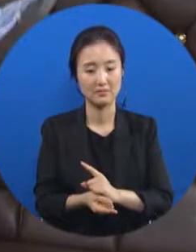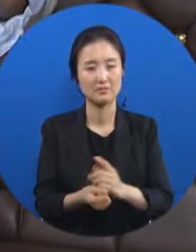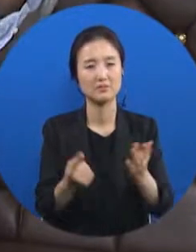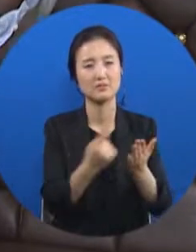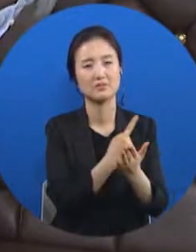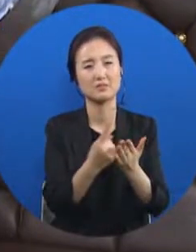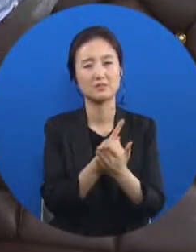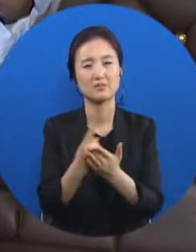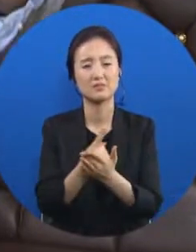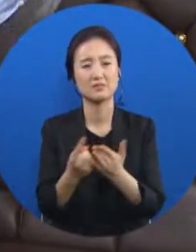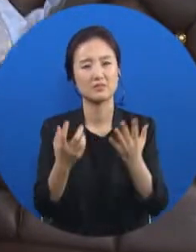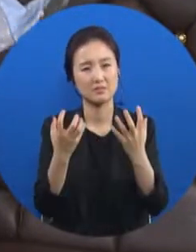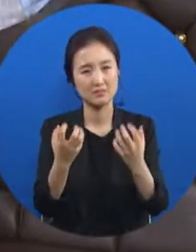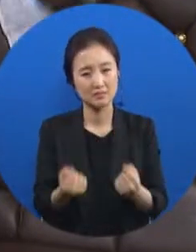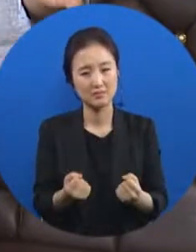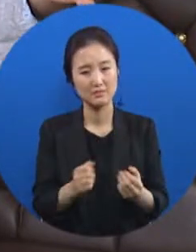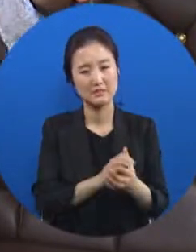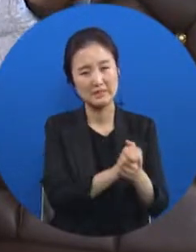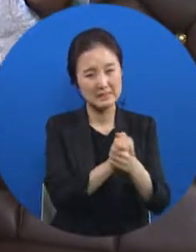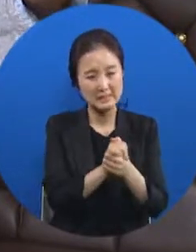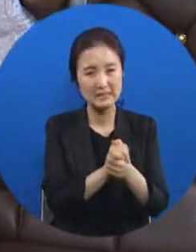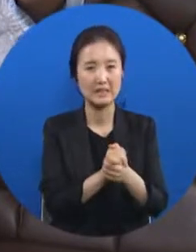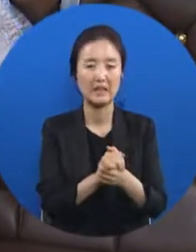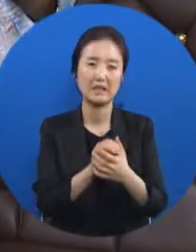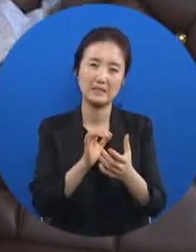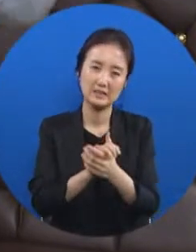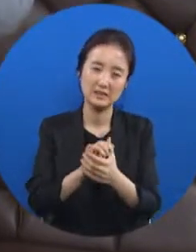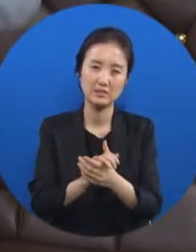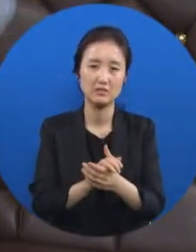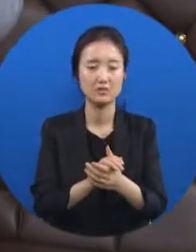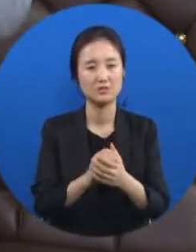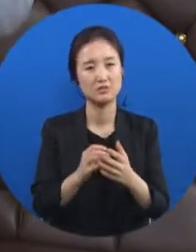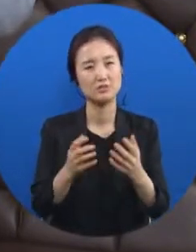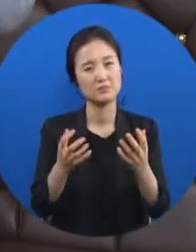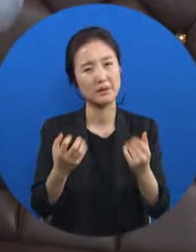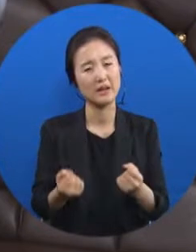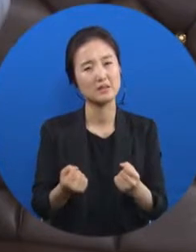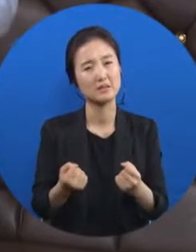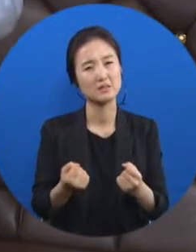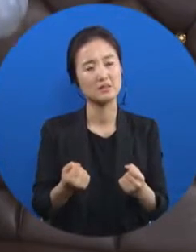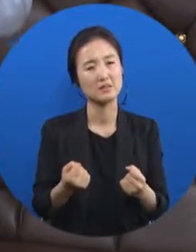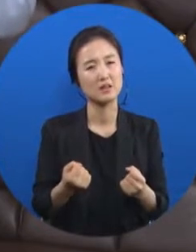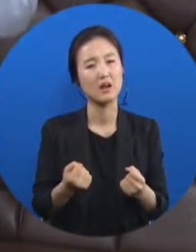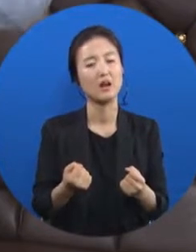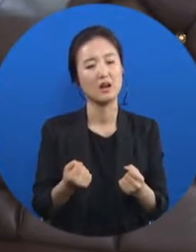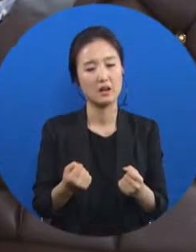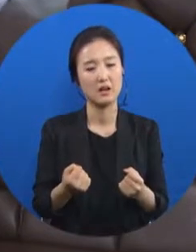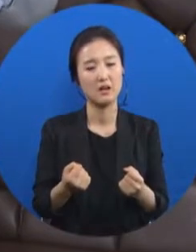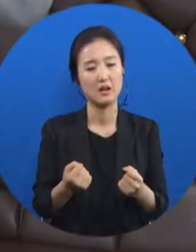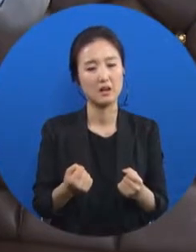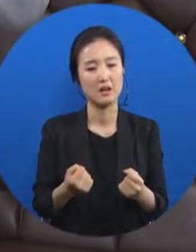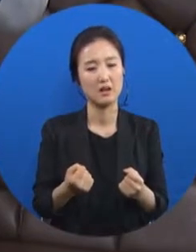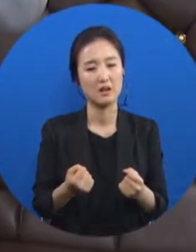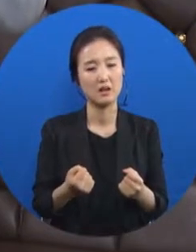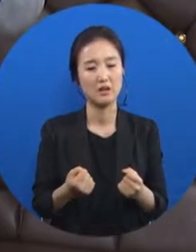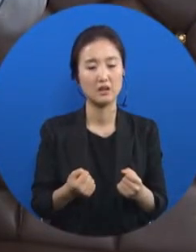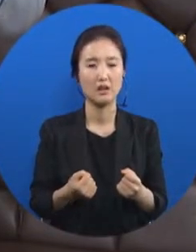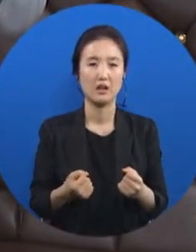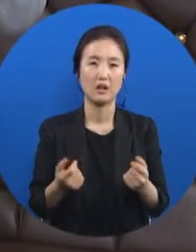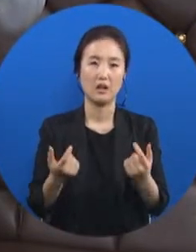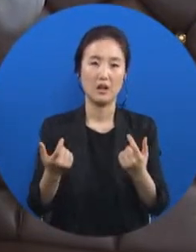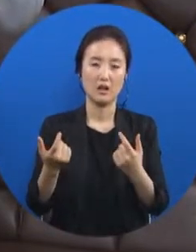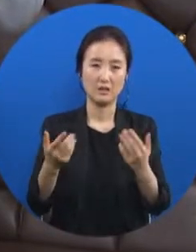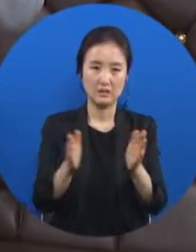사회생활 많이 하고 친하고 좋고 친구 많고. 네, 약간의 그런 차이? 그러니까 갔다 와서 제가 그랬죠. 야, 똑같이 시작하면